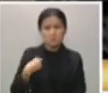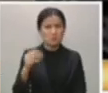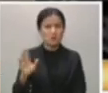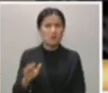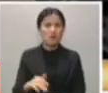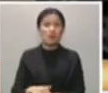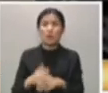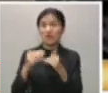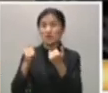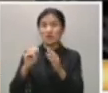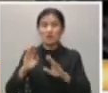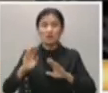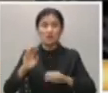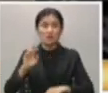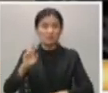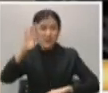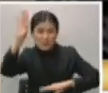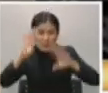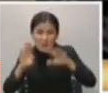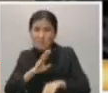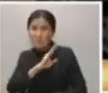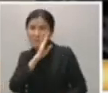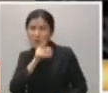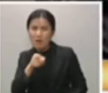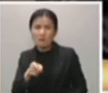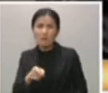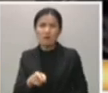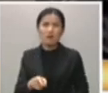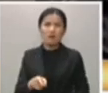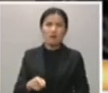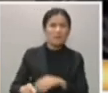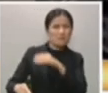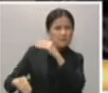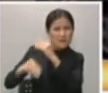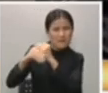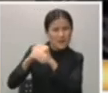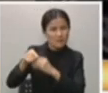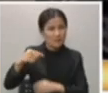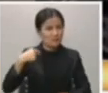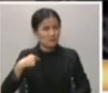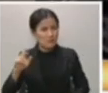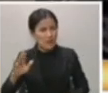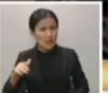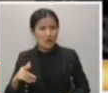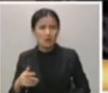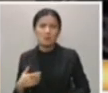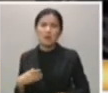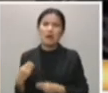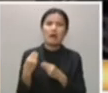นรุ่นลูกรุ่นหลานของลูกหลานของเราซึ่งจะเป็นอนาคตของชาติในโอกาสต่อไป